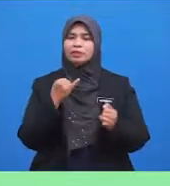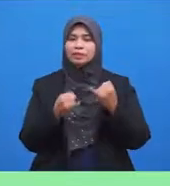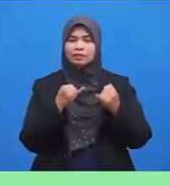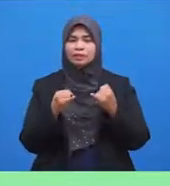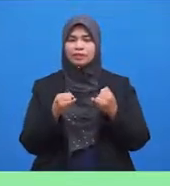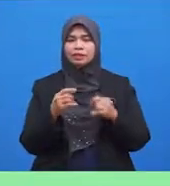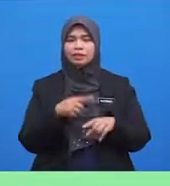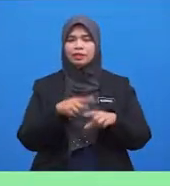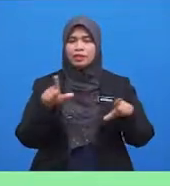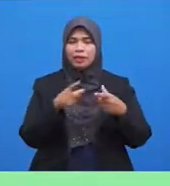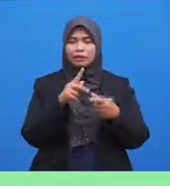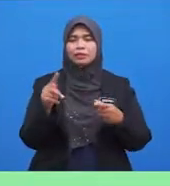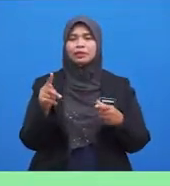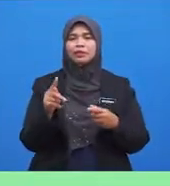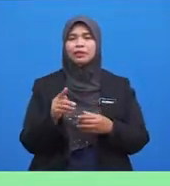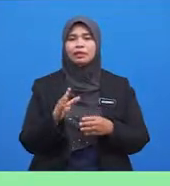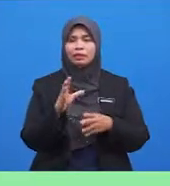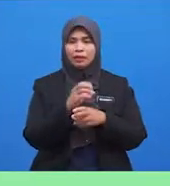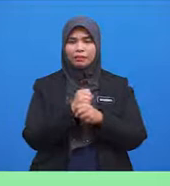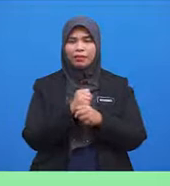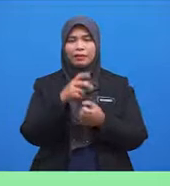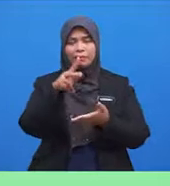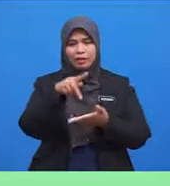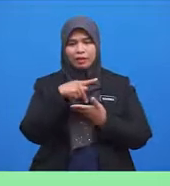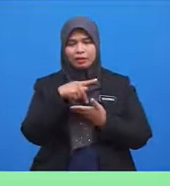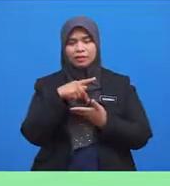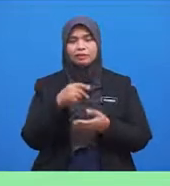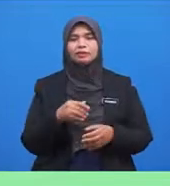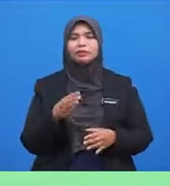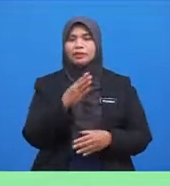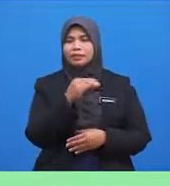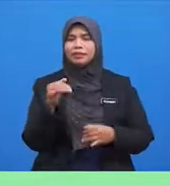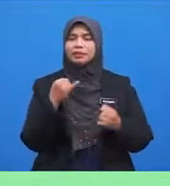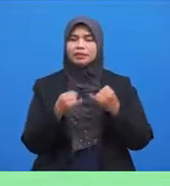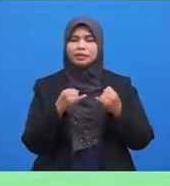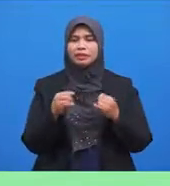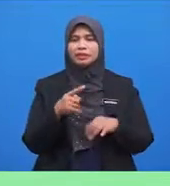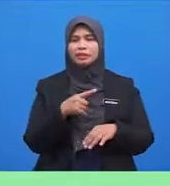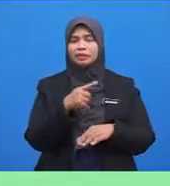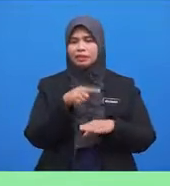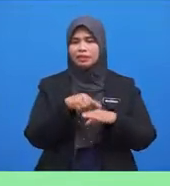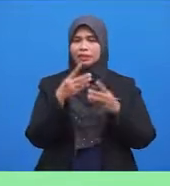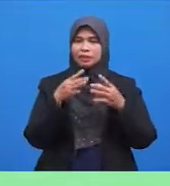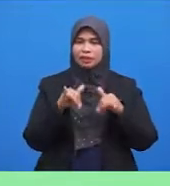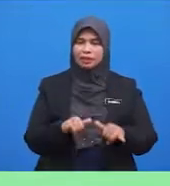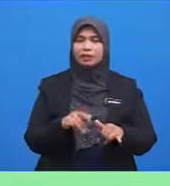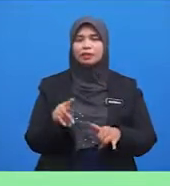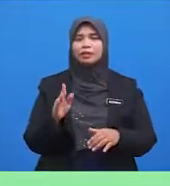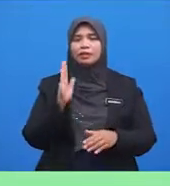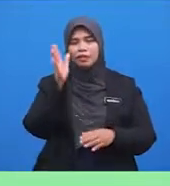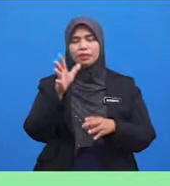jika dilakukan mendapat pahala dan jika ditinggalkan